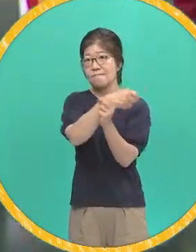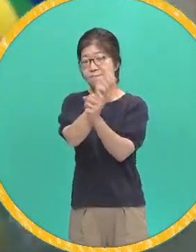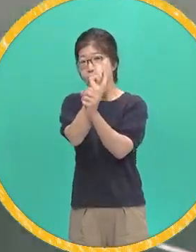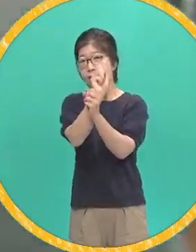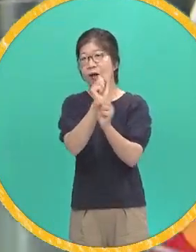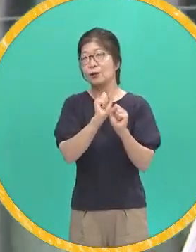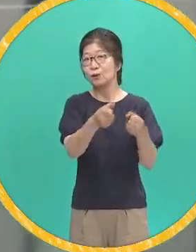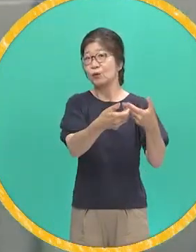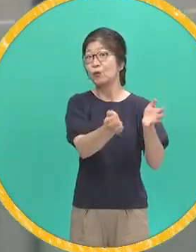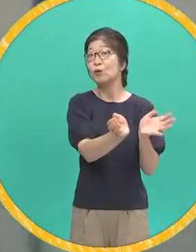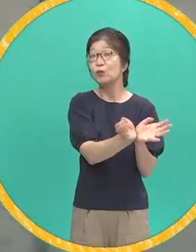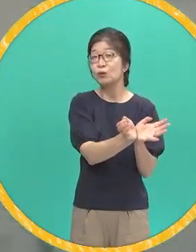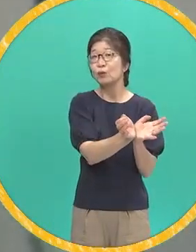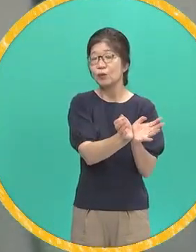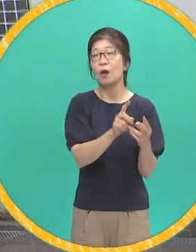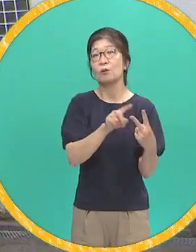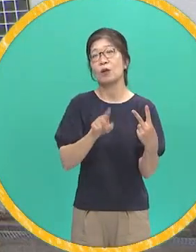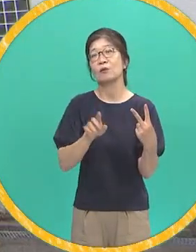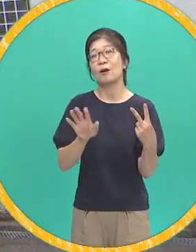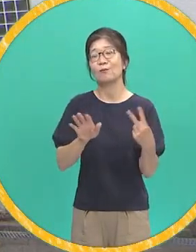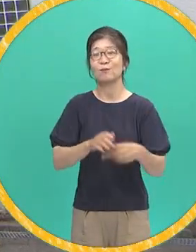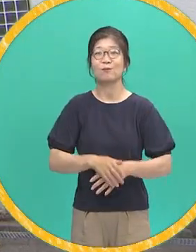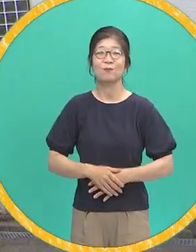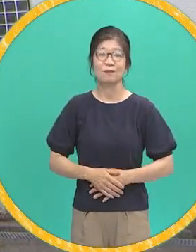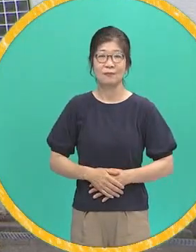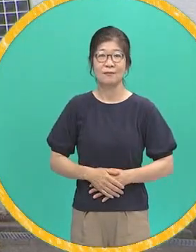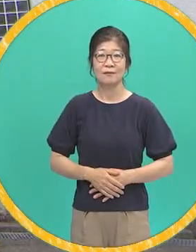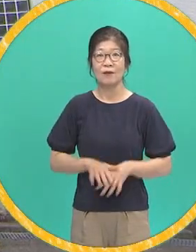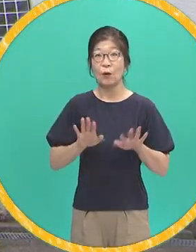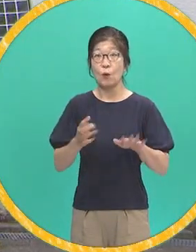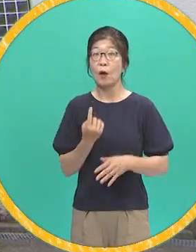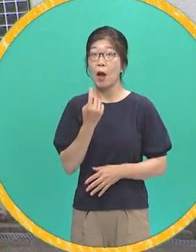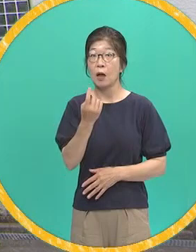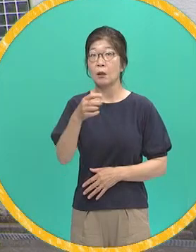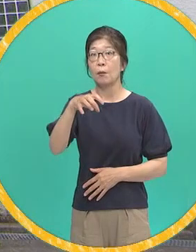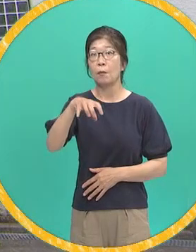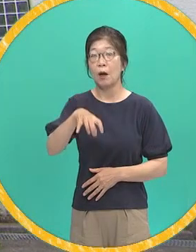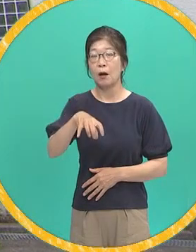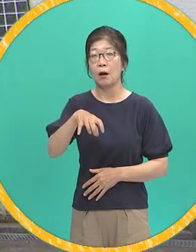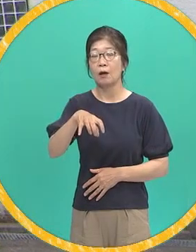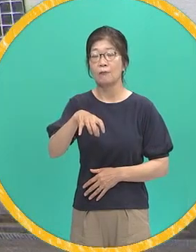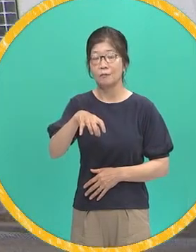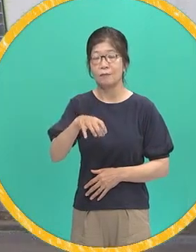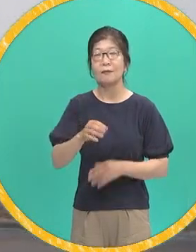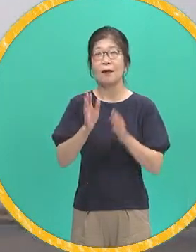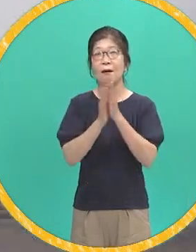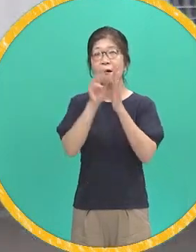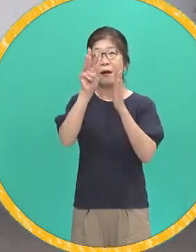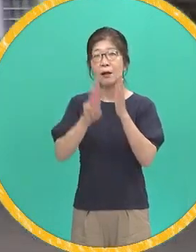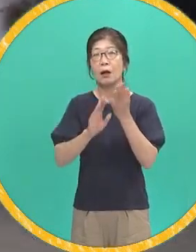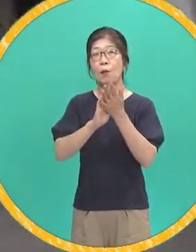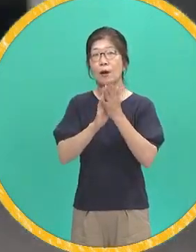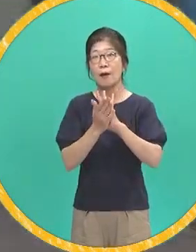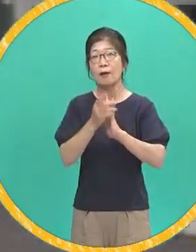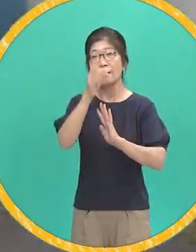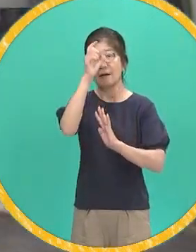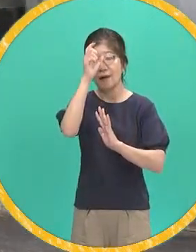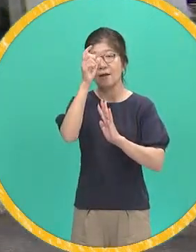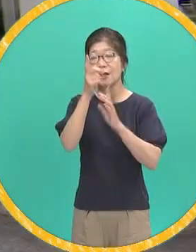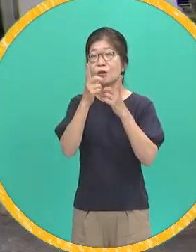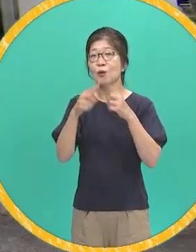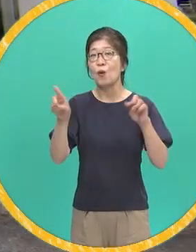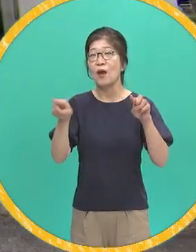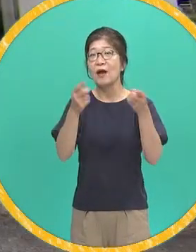ガードの2つで構成されています今回あんなちゃんが伺ったのは活動拠点の神奈川県